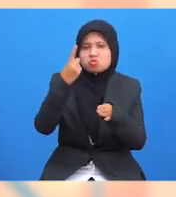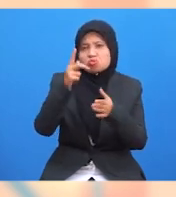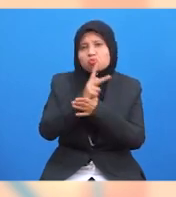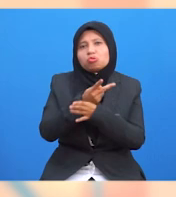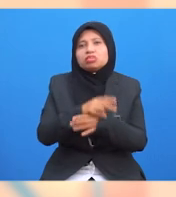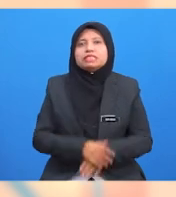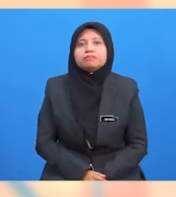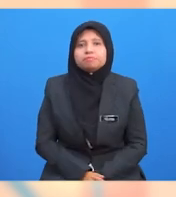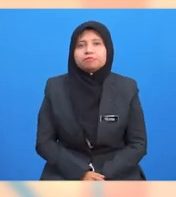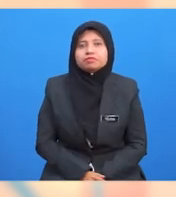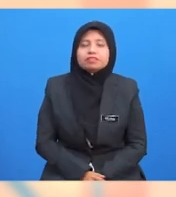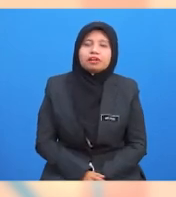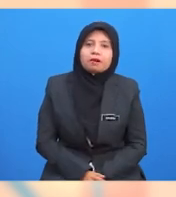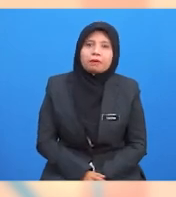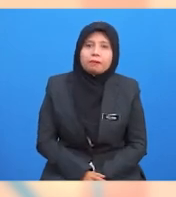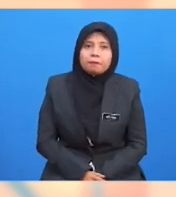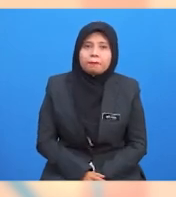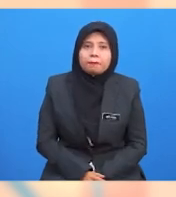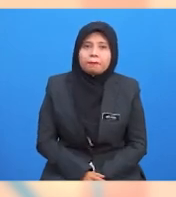saja. Menarik bukan?